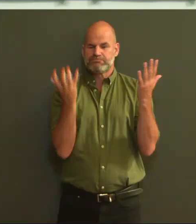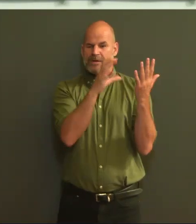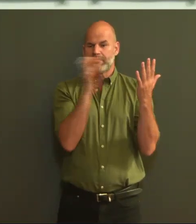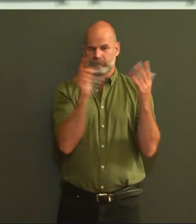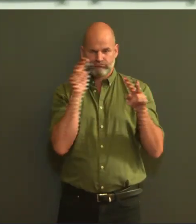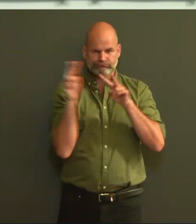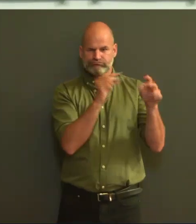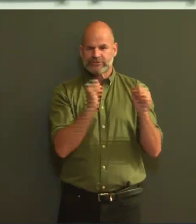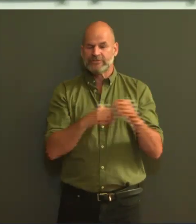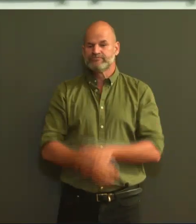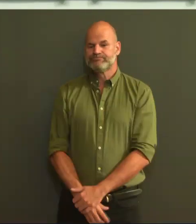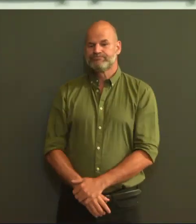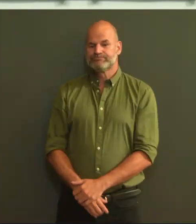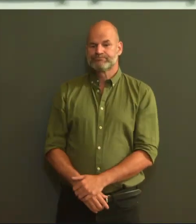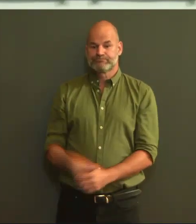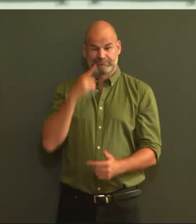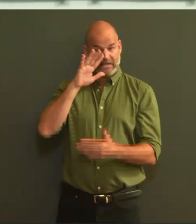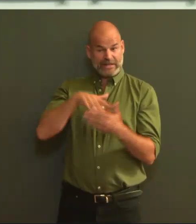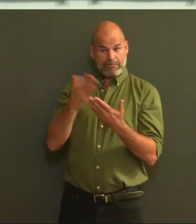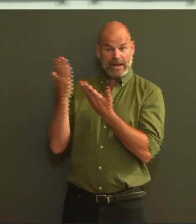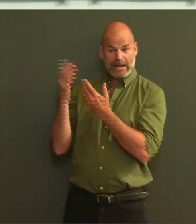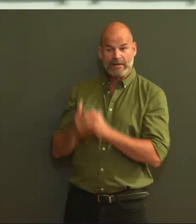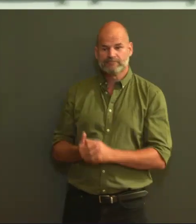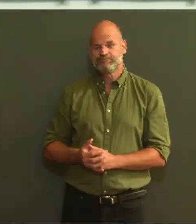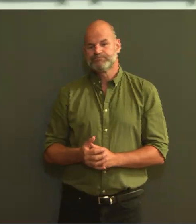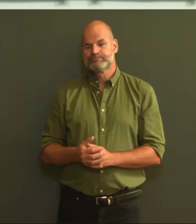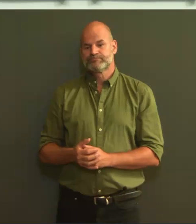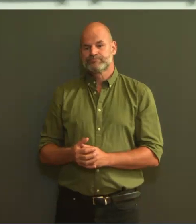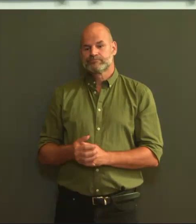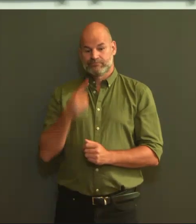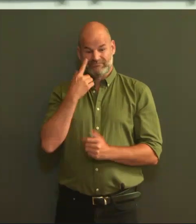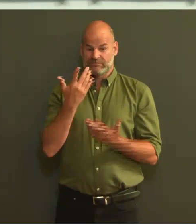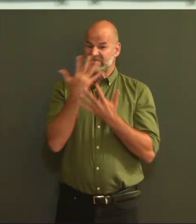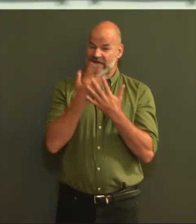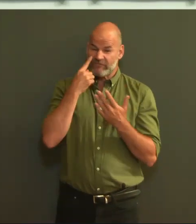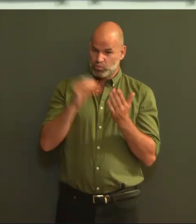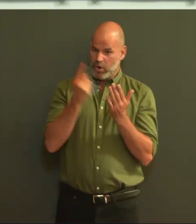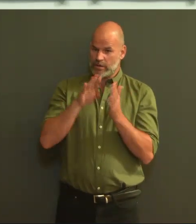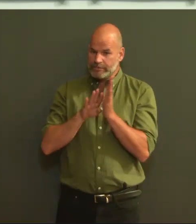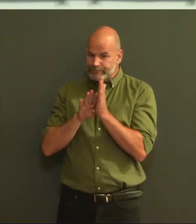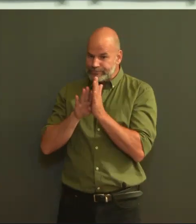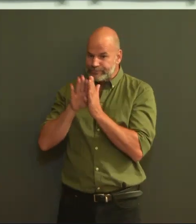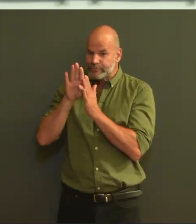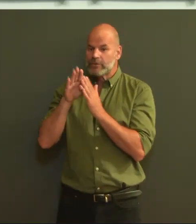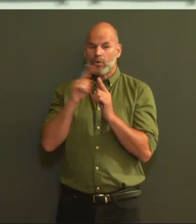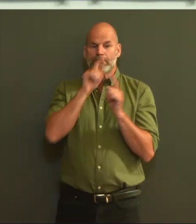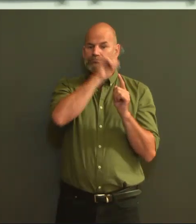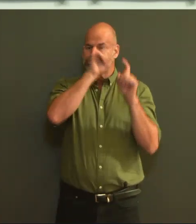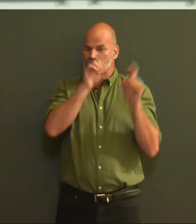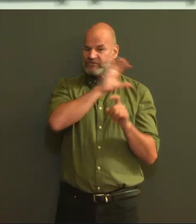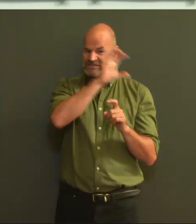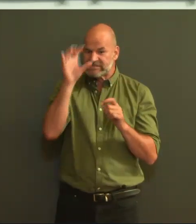in de meeste provincies de epidemie nog steeds aan het groeien is. Behalve in de provincie Antwerpen, Limburg